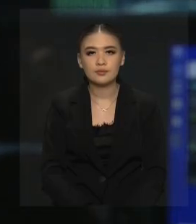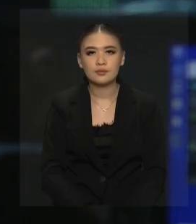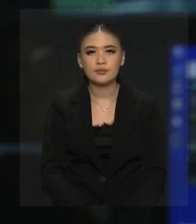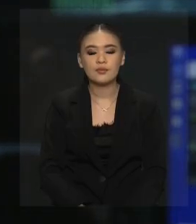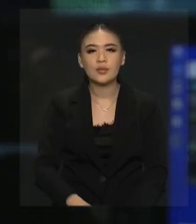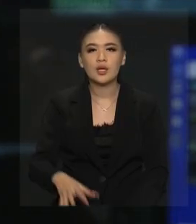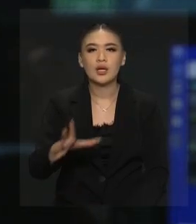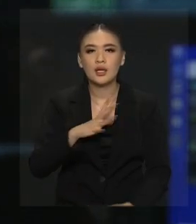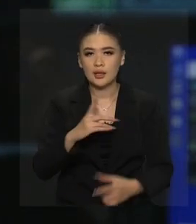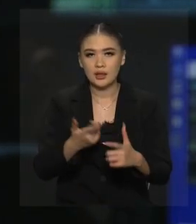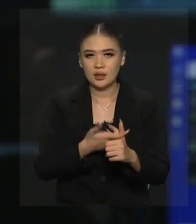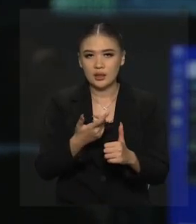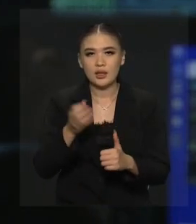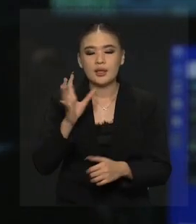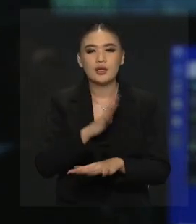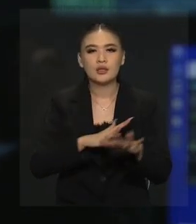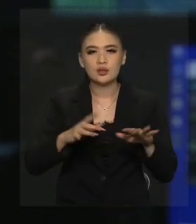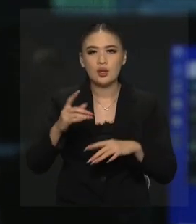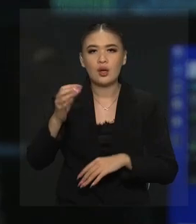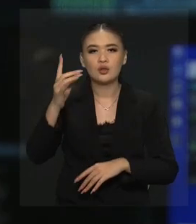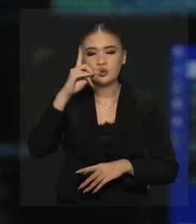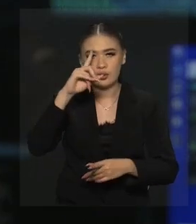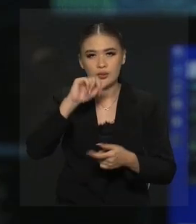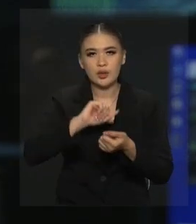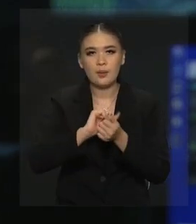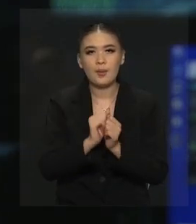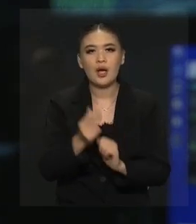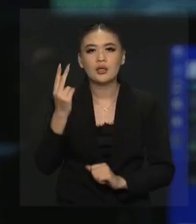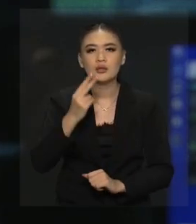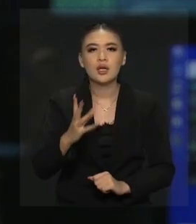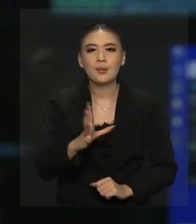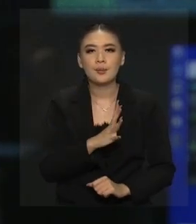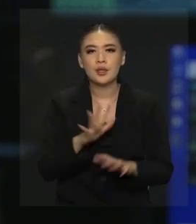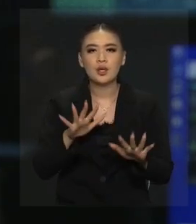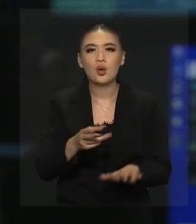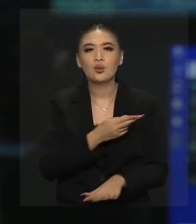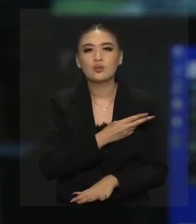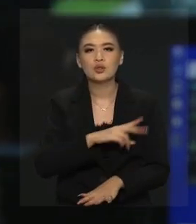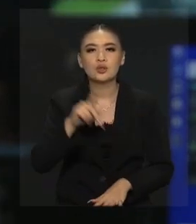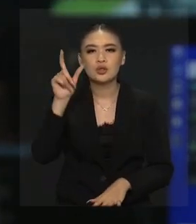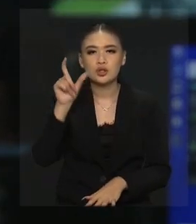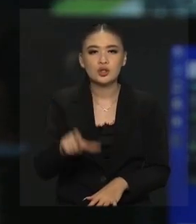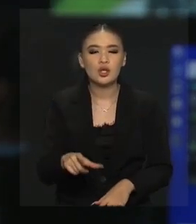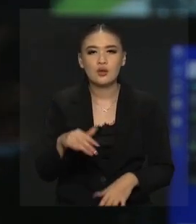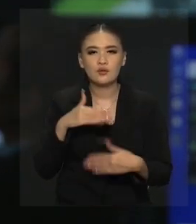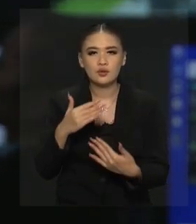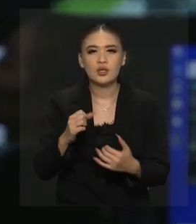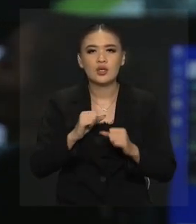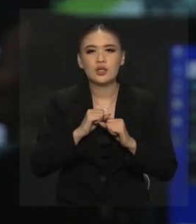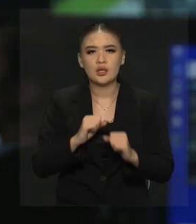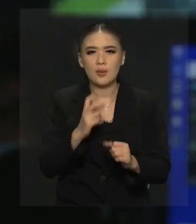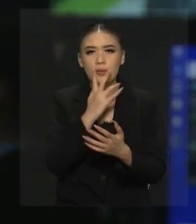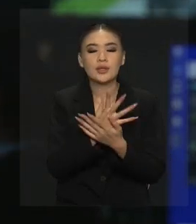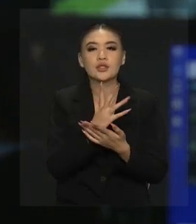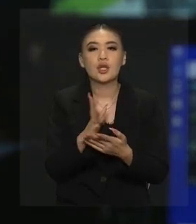Ер есімі ел есінде. Астанада бір жыл бұрын ерлікпен қаза тапқан батыр ұлға арналған ескерткіш ашылды.